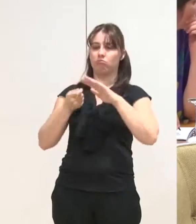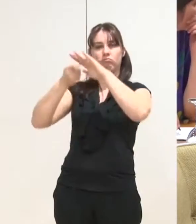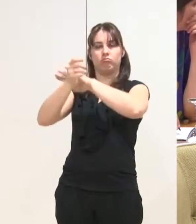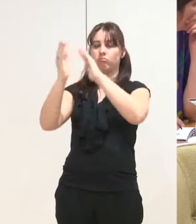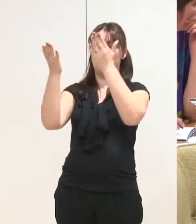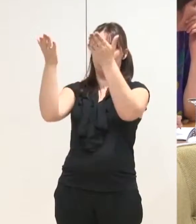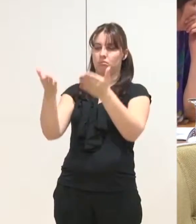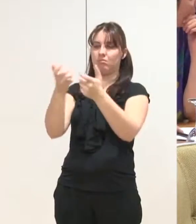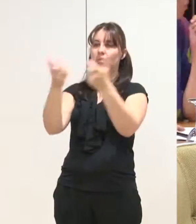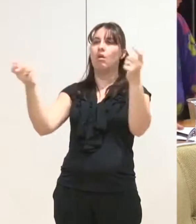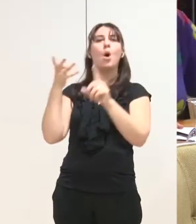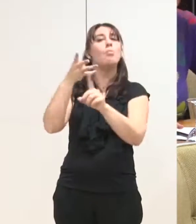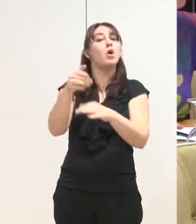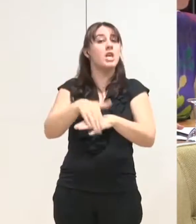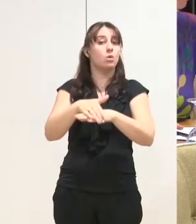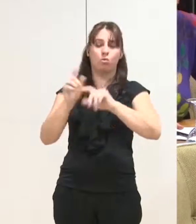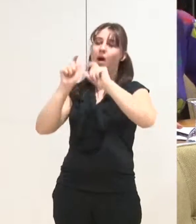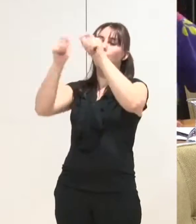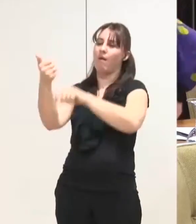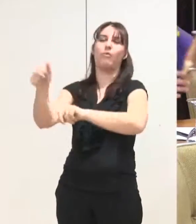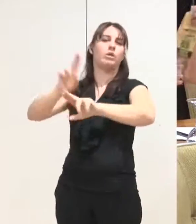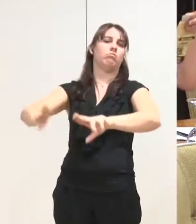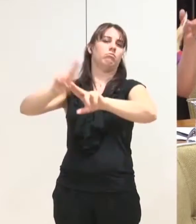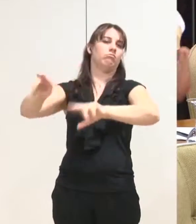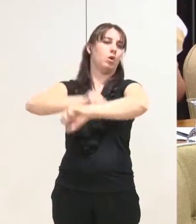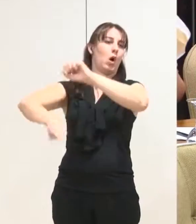groupe scolaire au projet qui vous est présenté ce soir.